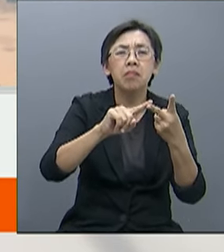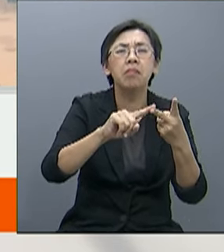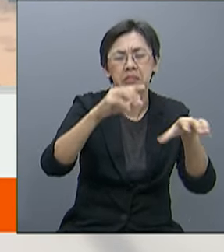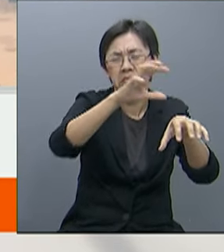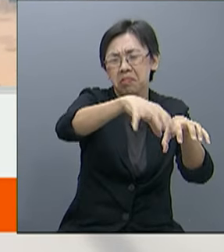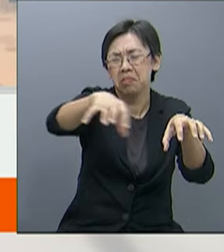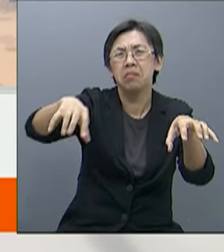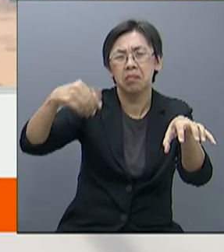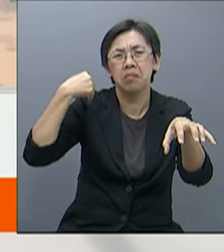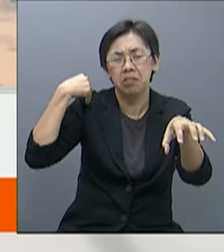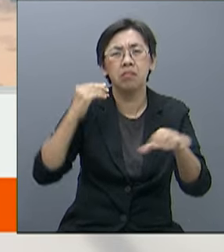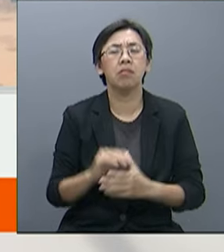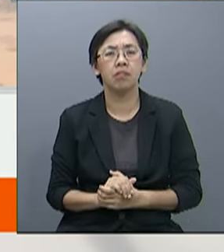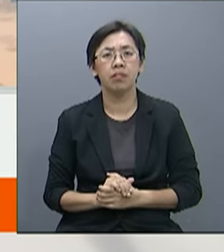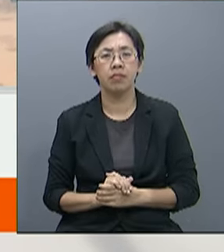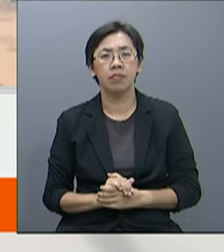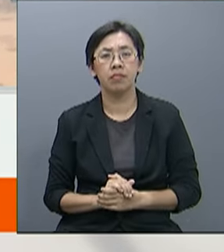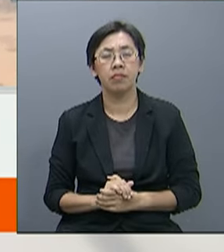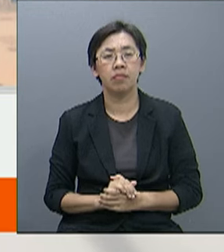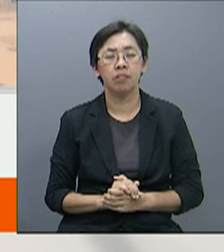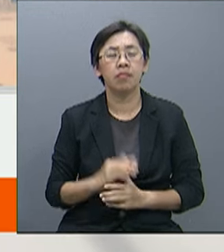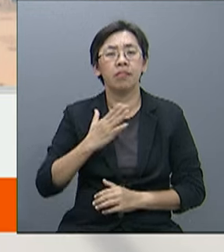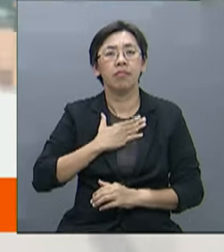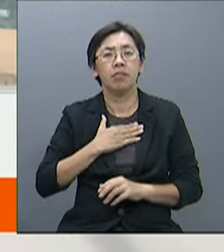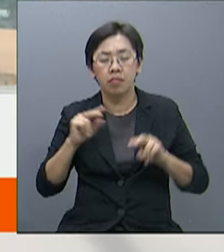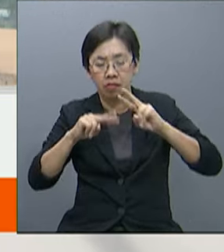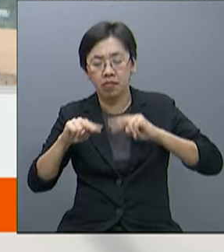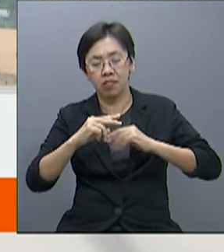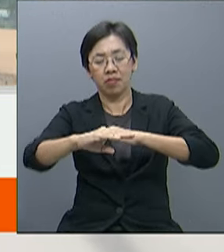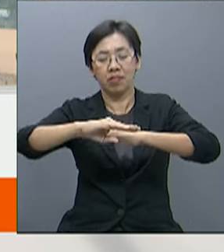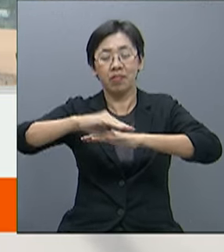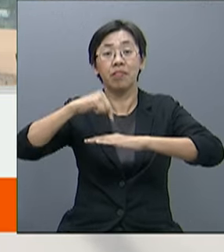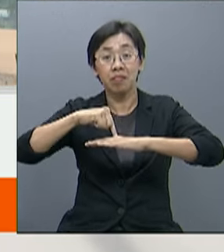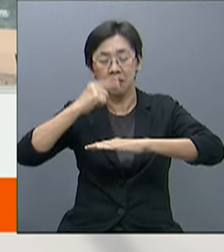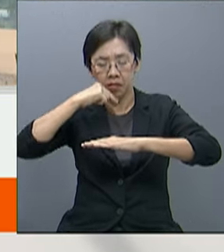าร์คเคเคพาร์คนะครับ ค่ะ ก็เราก็เลยไปดูตรงบริเวณทั้งหมดนะครับว่า